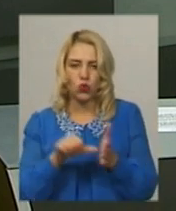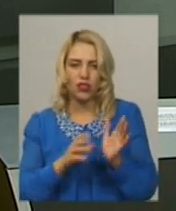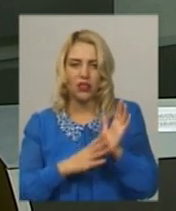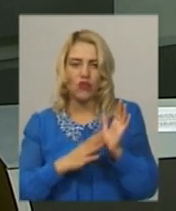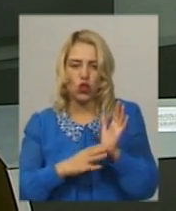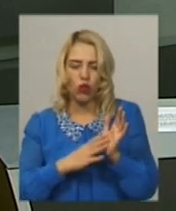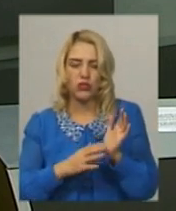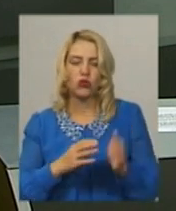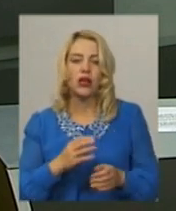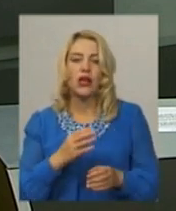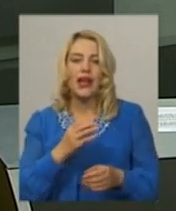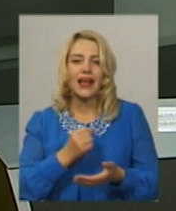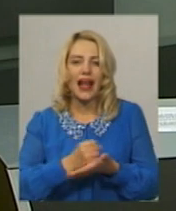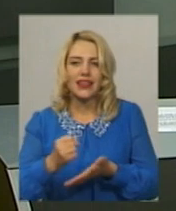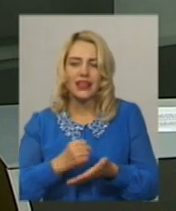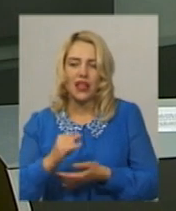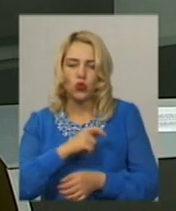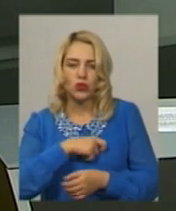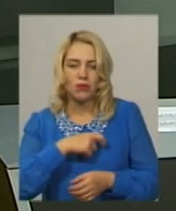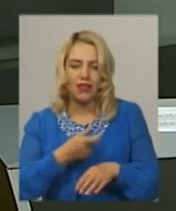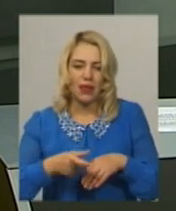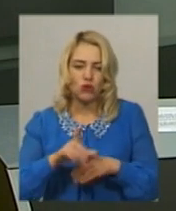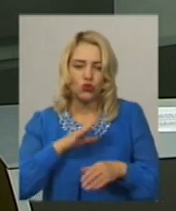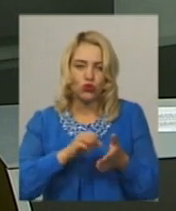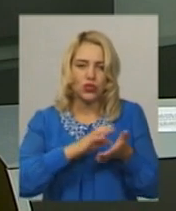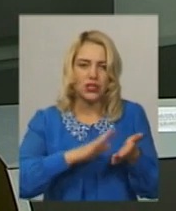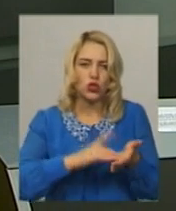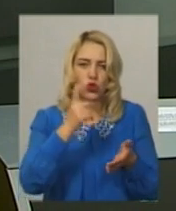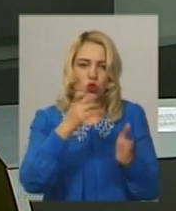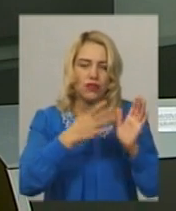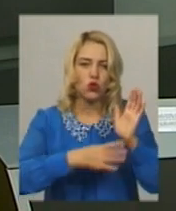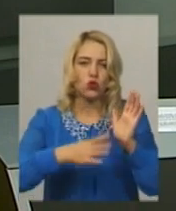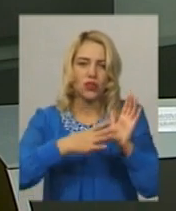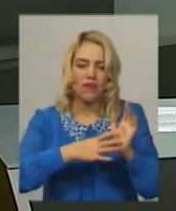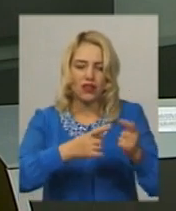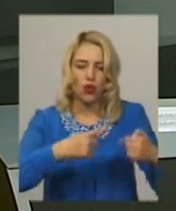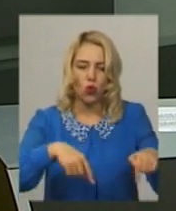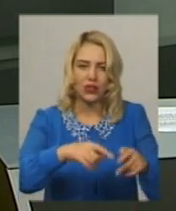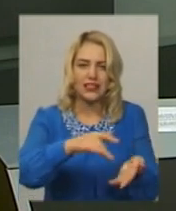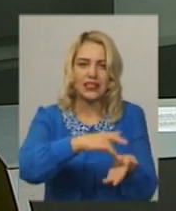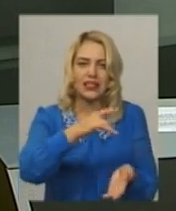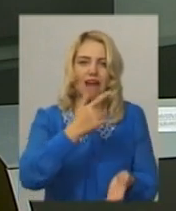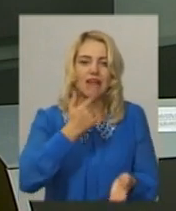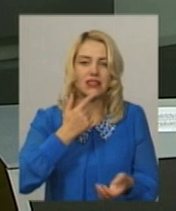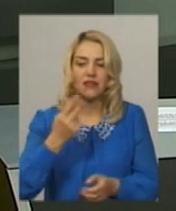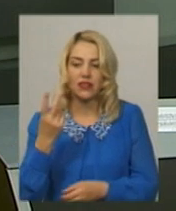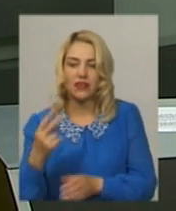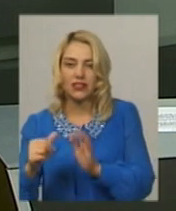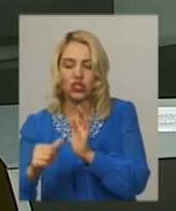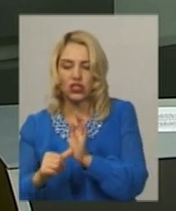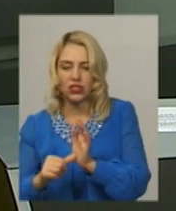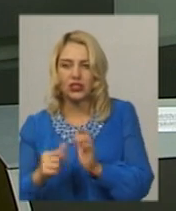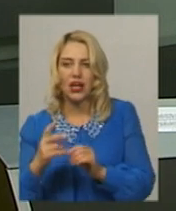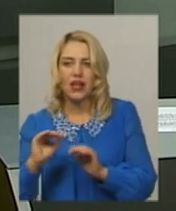депутати. Найбільше мажоритарщиків було зареєстровано на 199-му окрузі із центром у Красилові – 26, найменше –